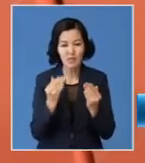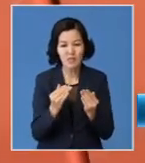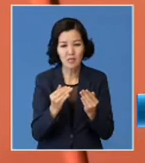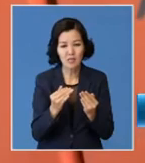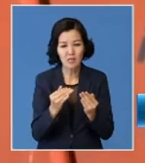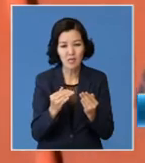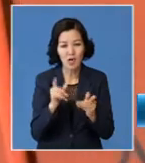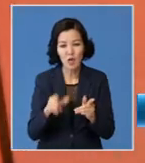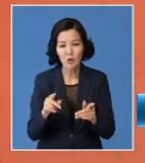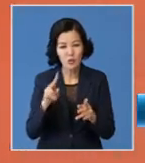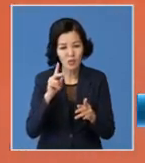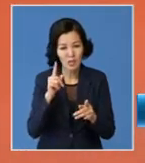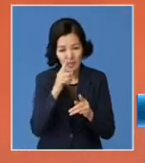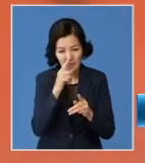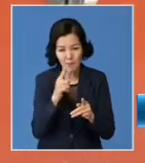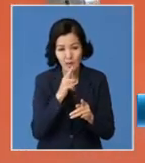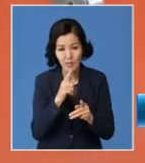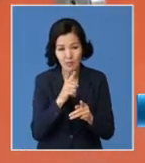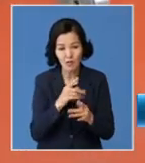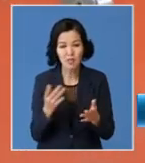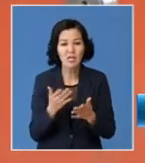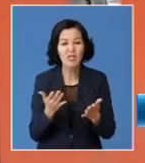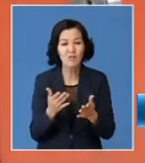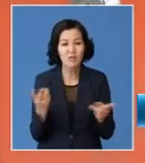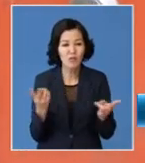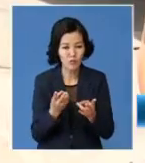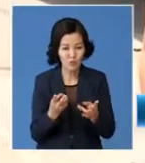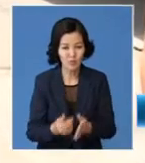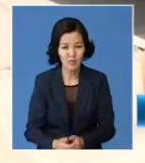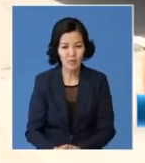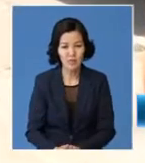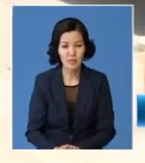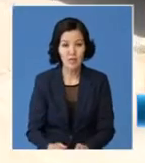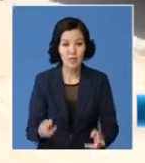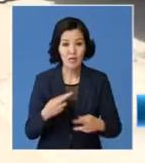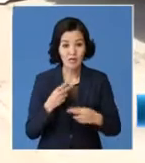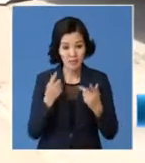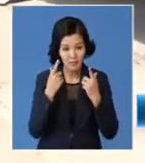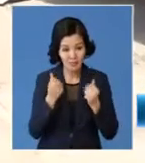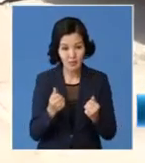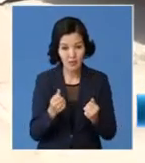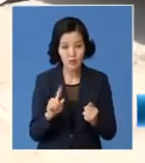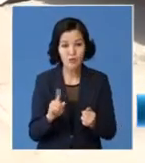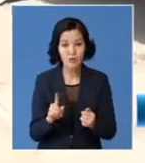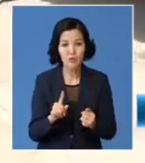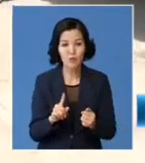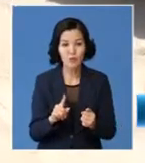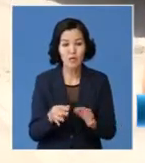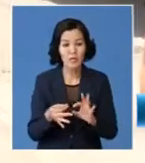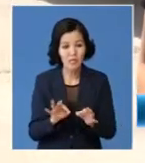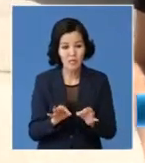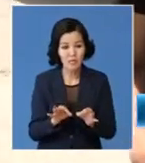не удосужились прочесть, для чего они предназначены на самом деле. Я знаю, для чего это конкретно, потому